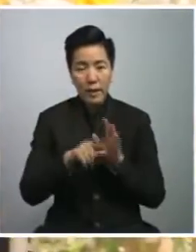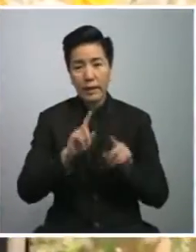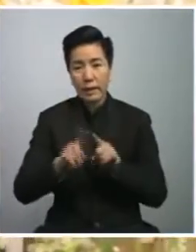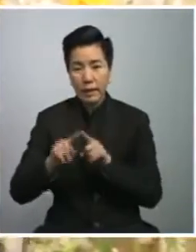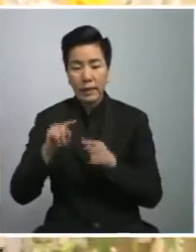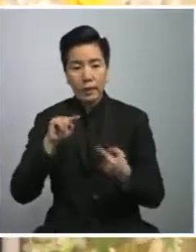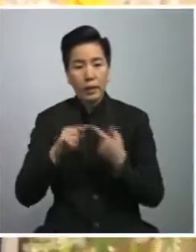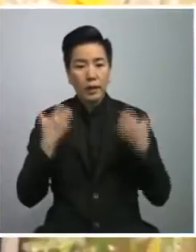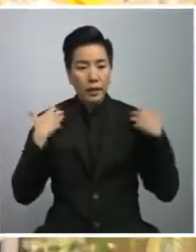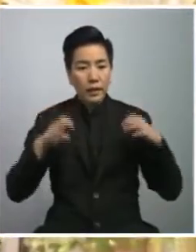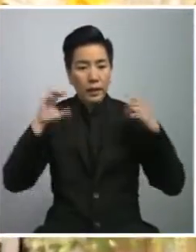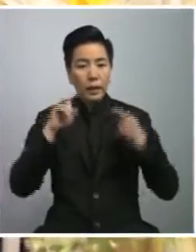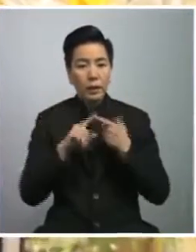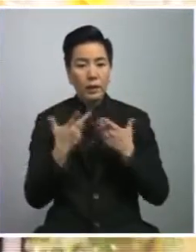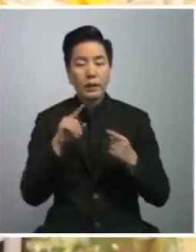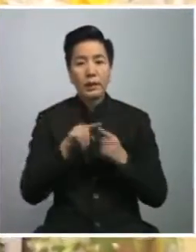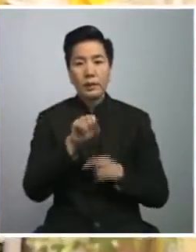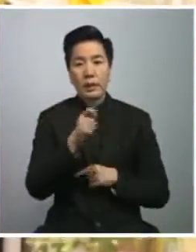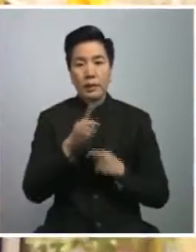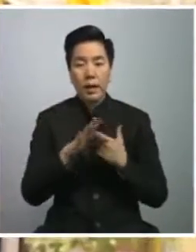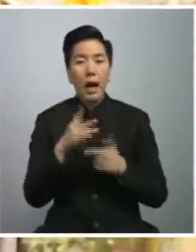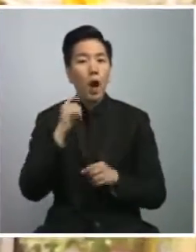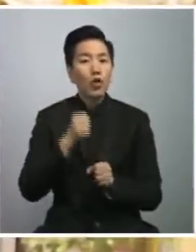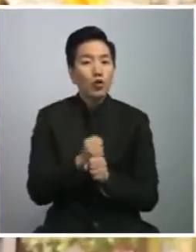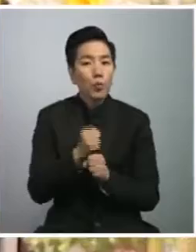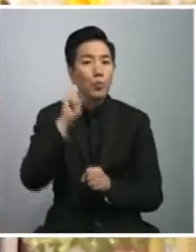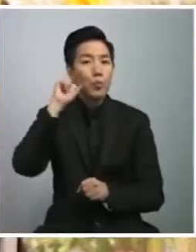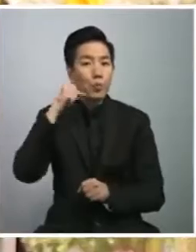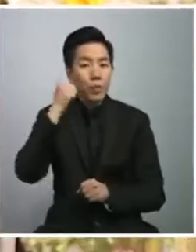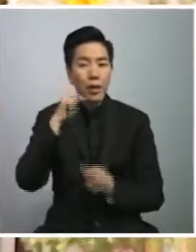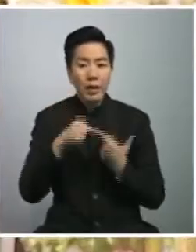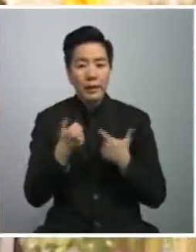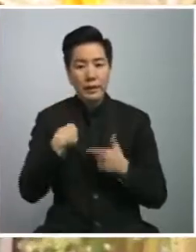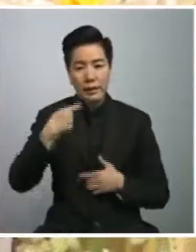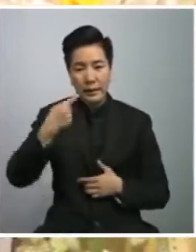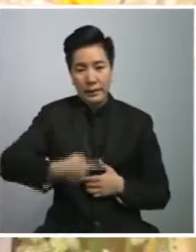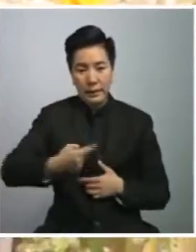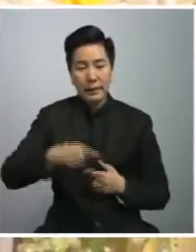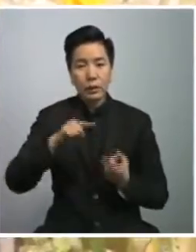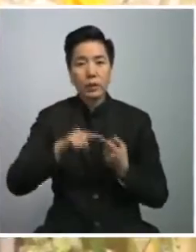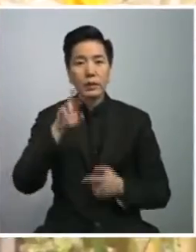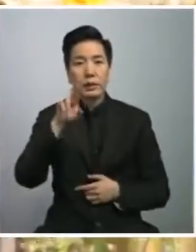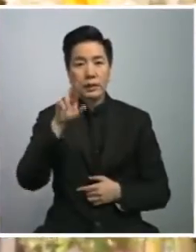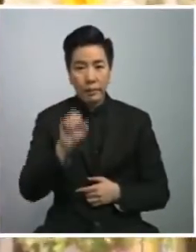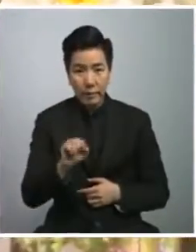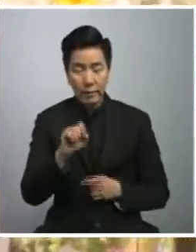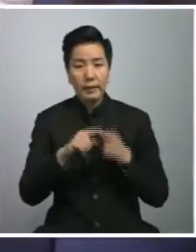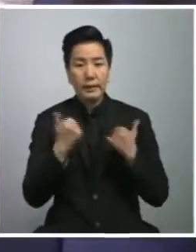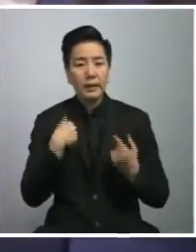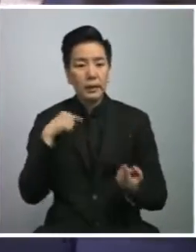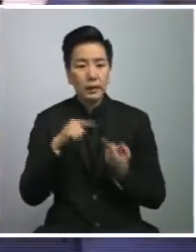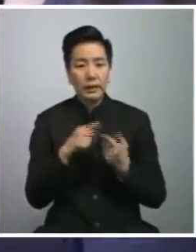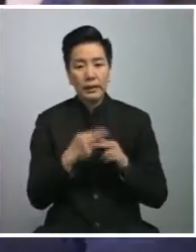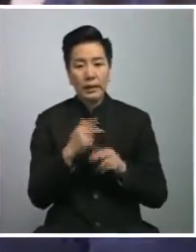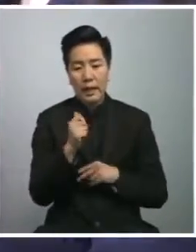รและข้าราชการสภาผู้แทนราษฎรเปิดห้องมุมนมแม่ณบริเวณชั้น1อาคารรัฐสภาเกียรติกายโดยนาย